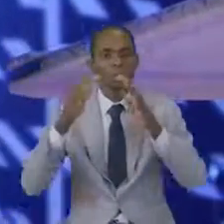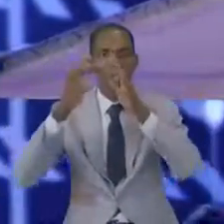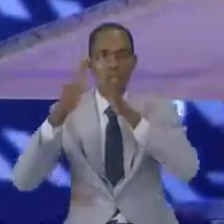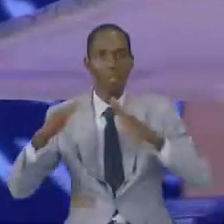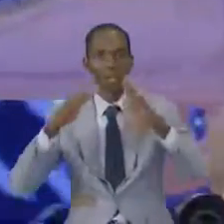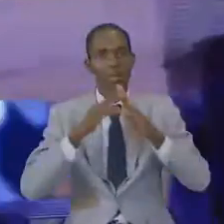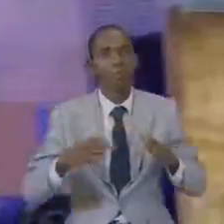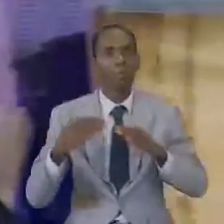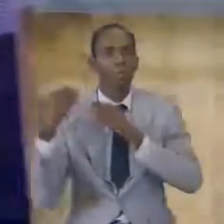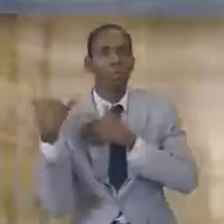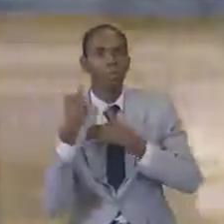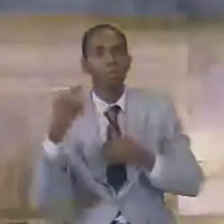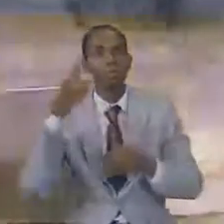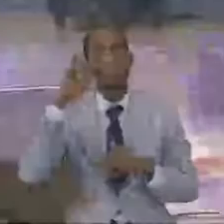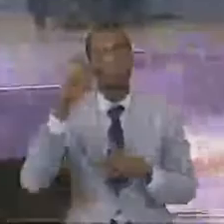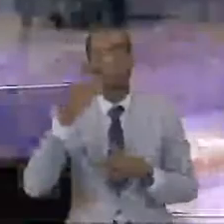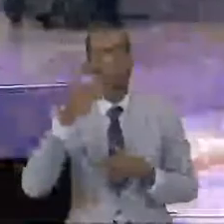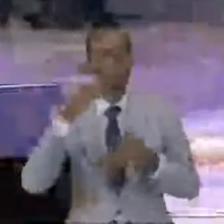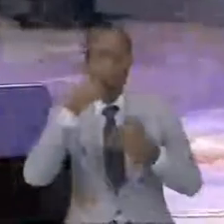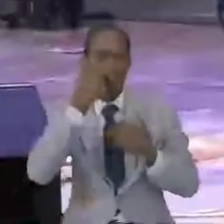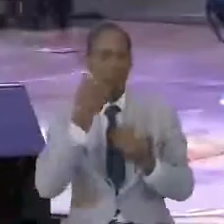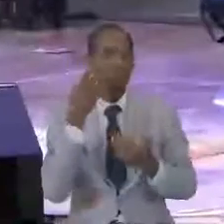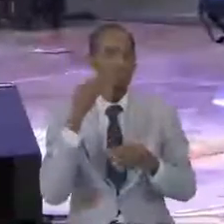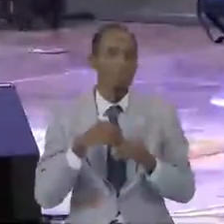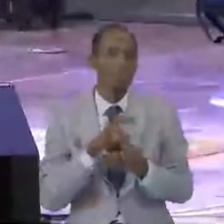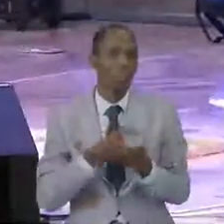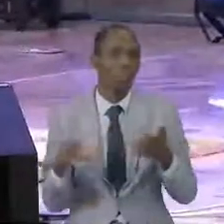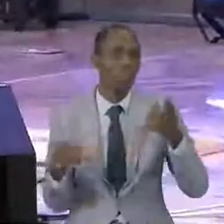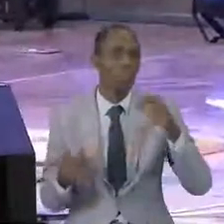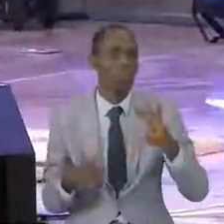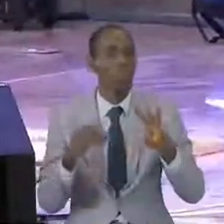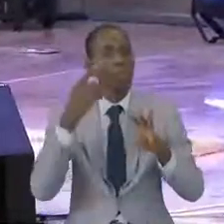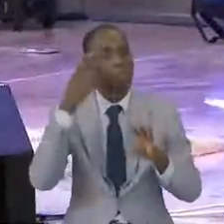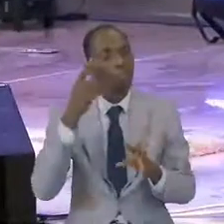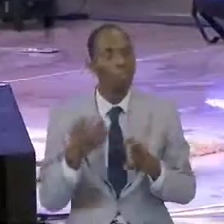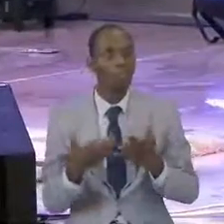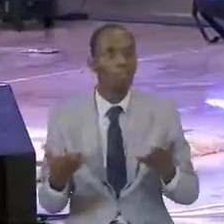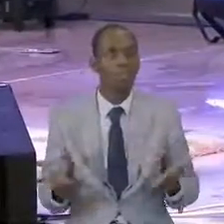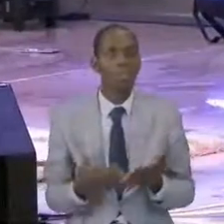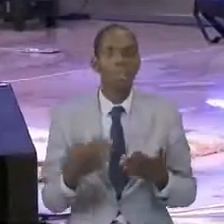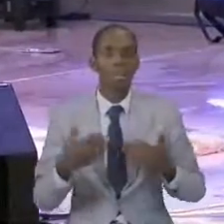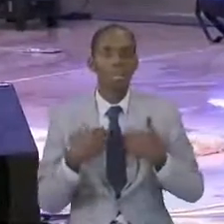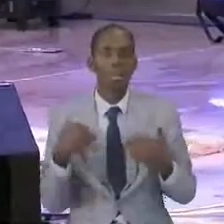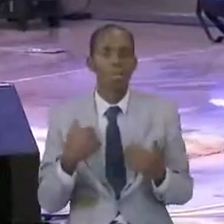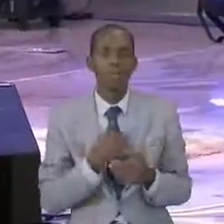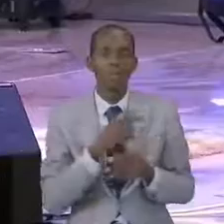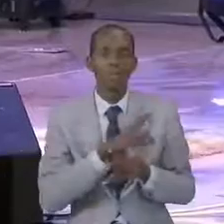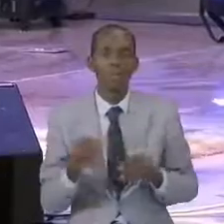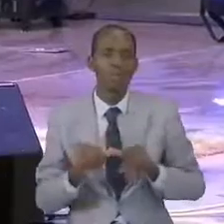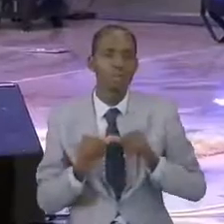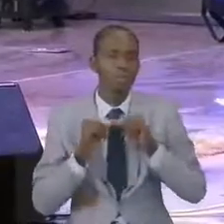e nos propres pourquoi verset 14 verset 14 car nous n'avons point